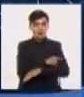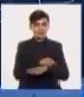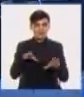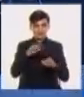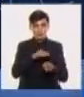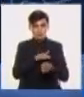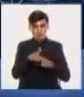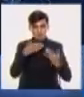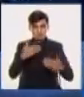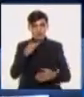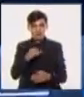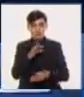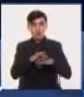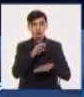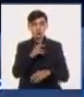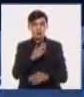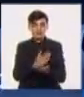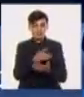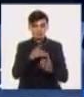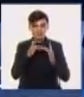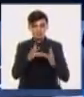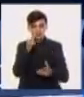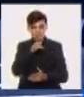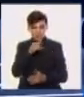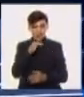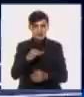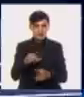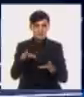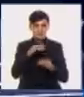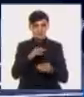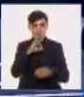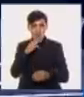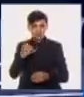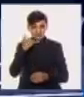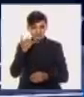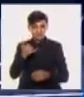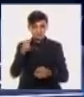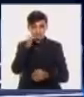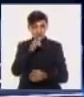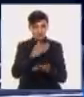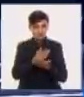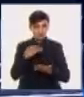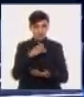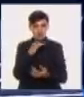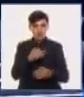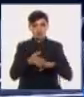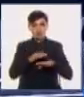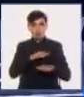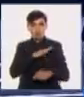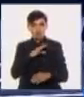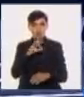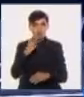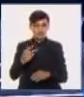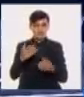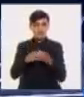и заболевших не госпитализируют, многие даже не могут дозвониться до скорой помощи. Насколько увеличилась нагрузка на выездные бригады